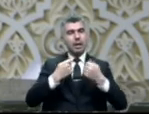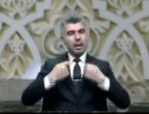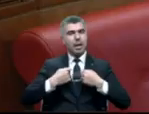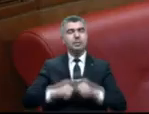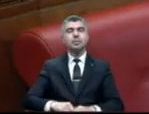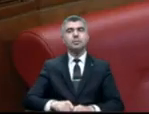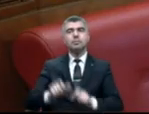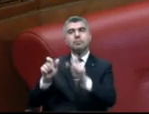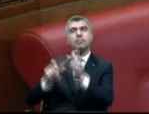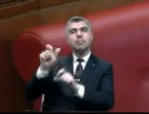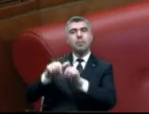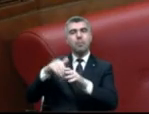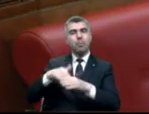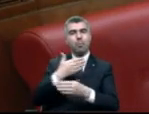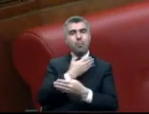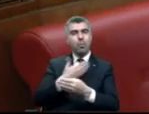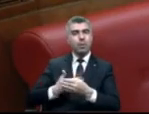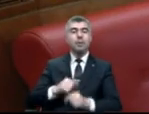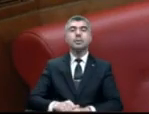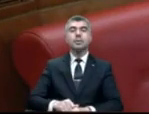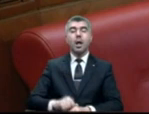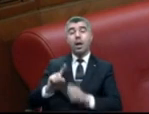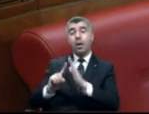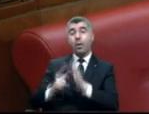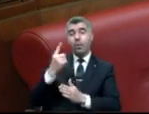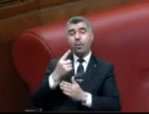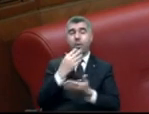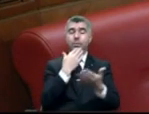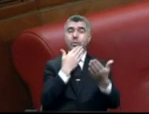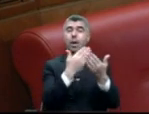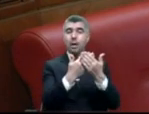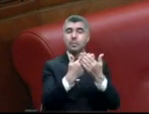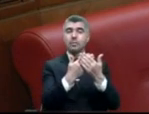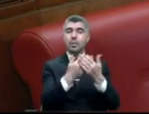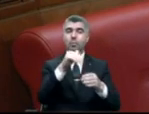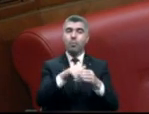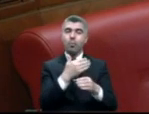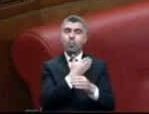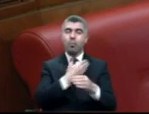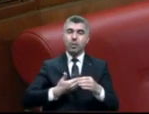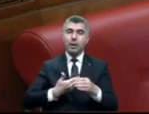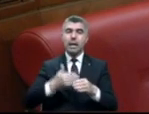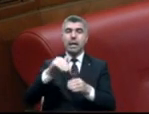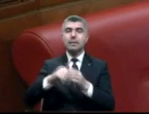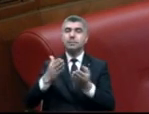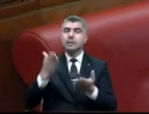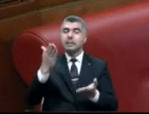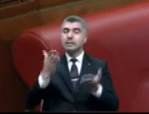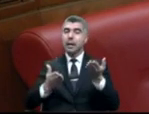المحترم والسيدات والسادة المستشار المحترمون. أولا أريد أن أشكر السيد المستشار المحترم عن فريق الاستقلال